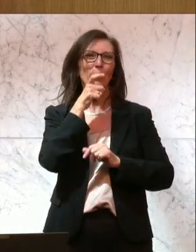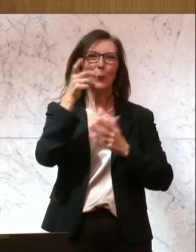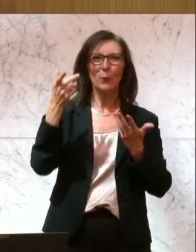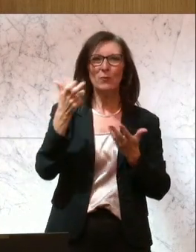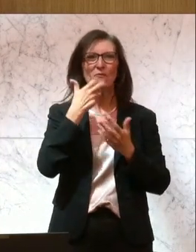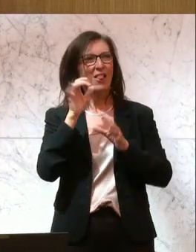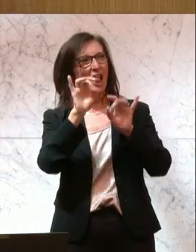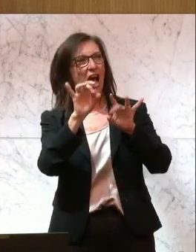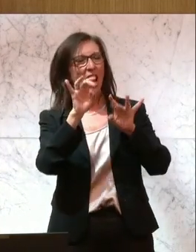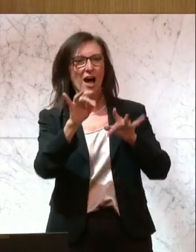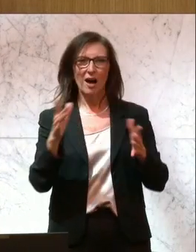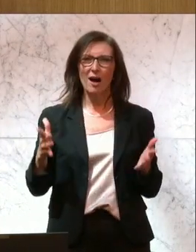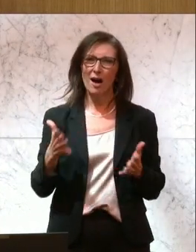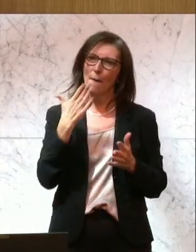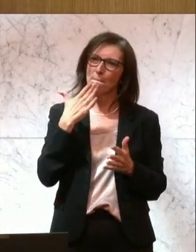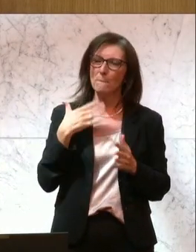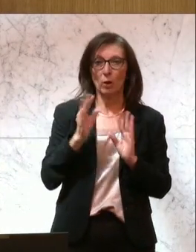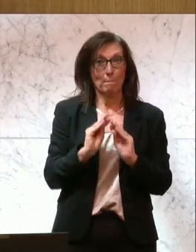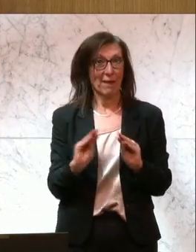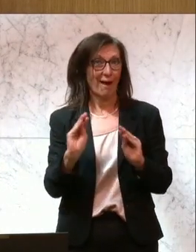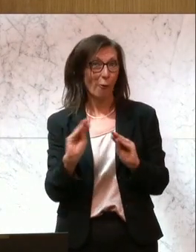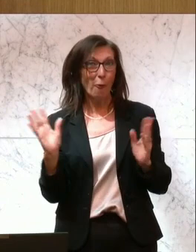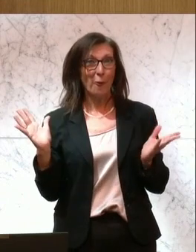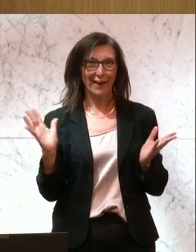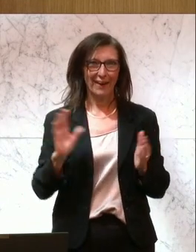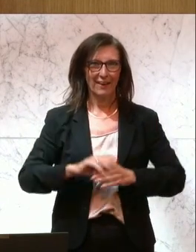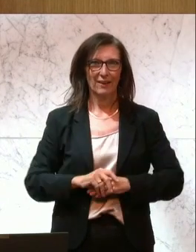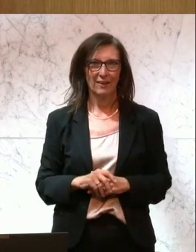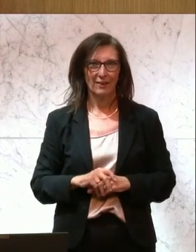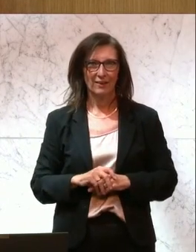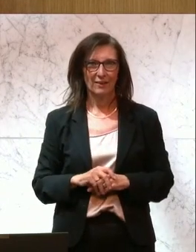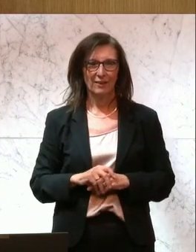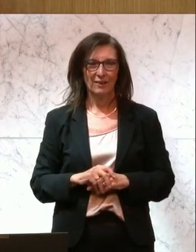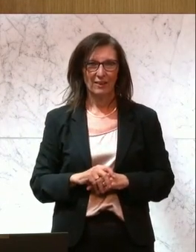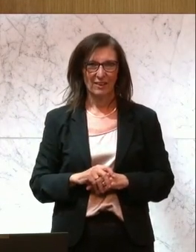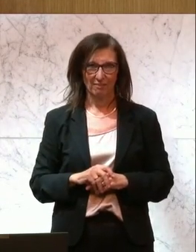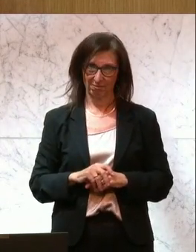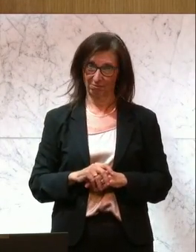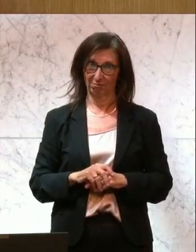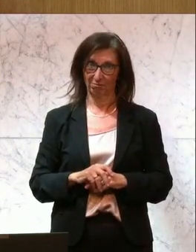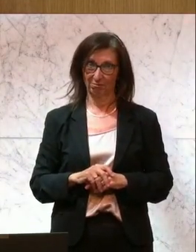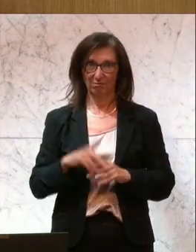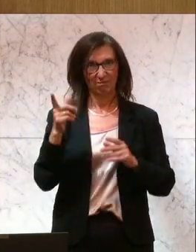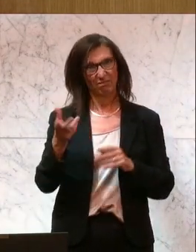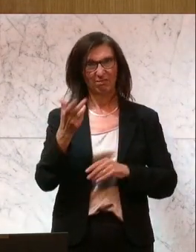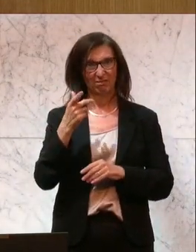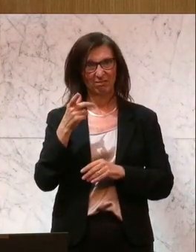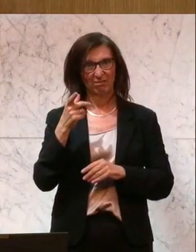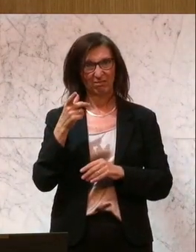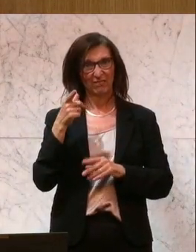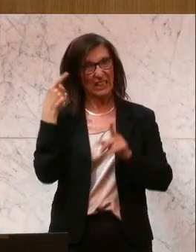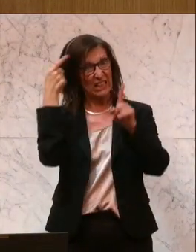diese Laufbahn machen. Ich möchte Pädagogin oder Pädagoge werden. Will ich dann meine Stunden damit verbringen,